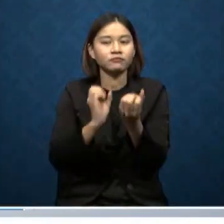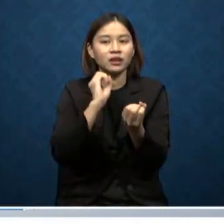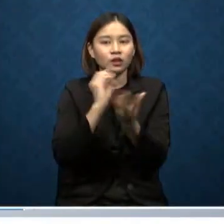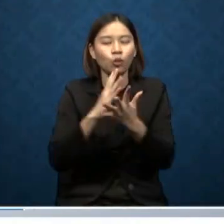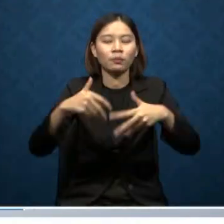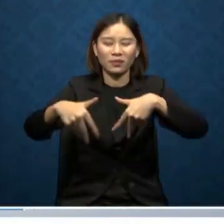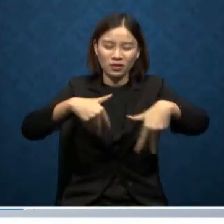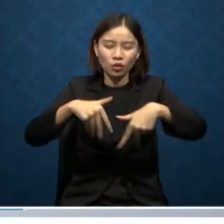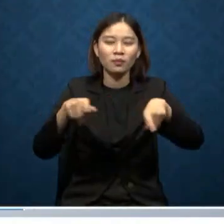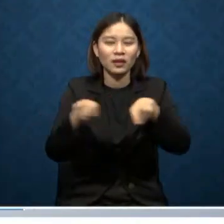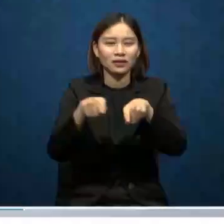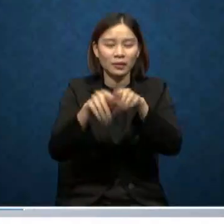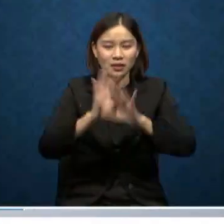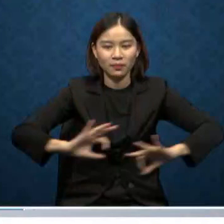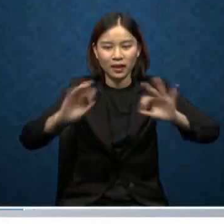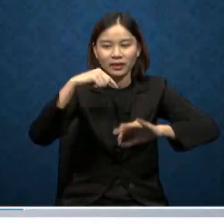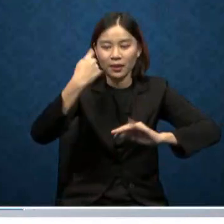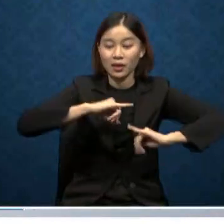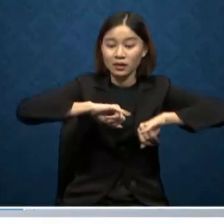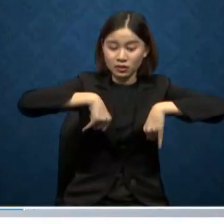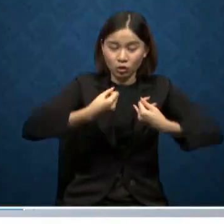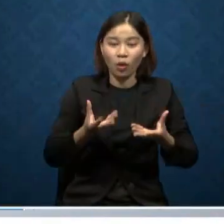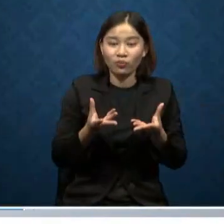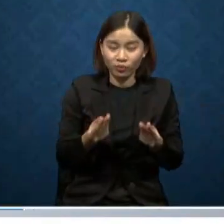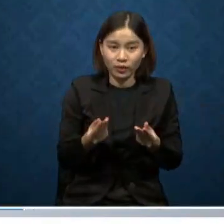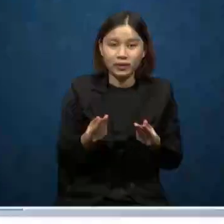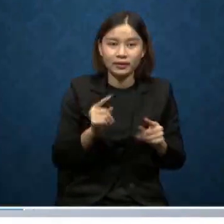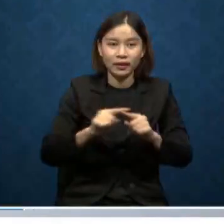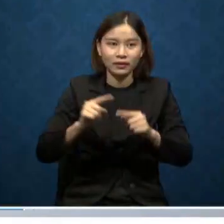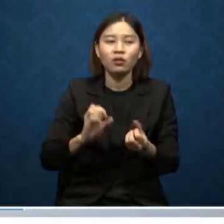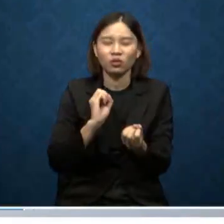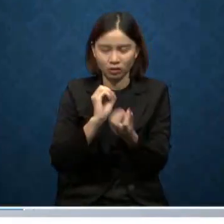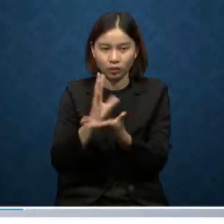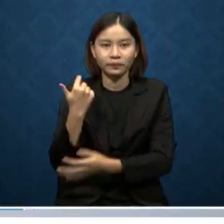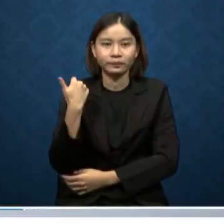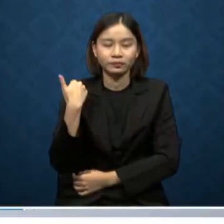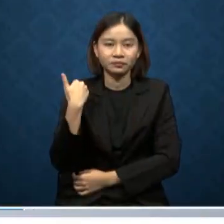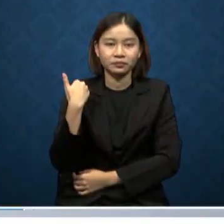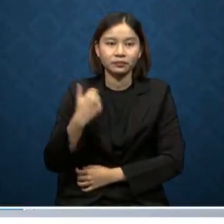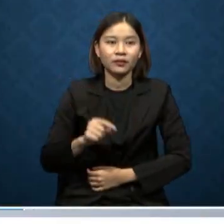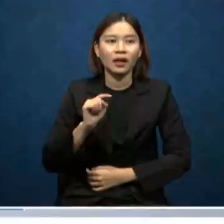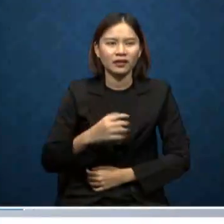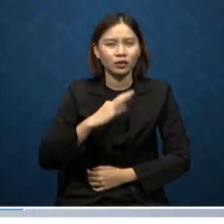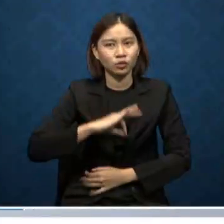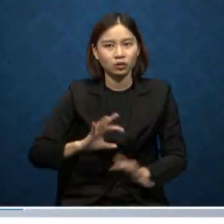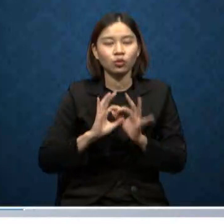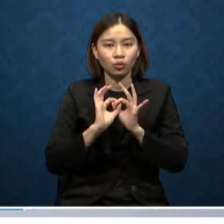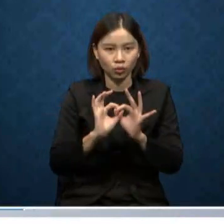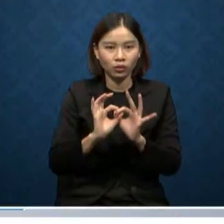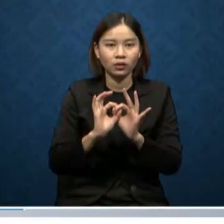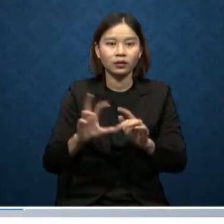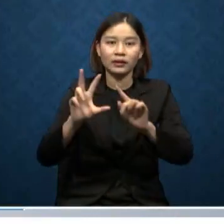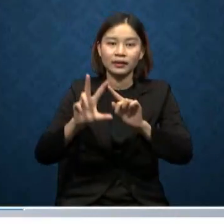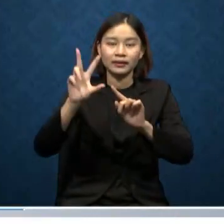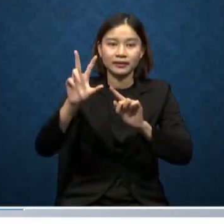บกบพี่น้ประชาชน โยเฉพาะผู้ที่ถือครองที่ดนซึ่งได้รบผลกระทบในระดับหนึ่งนะครัอนนี้เป็นปเด็นที่เราห่วงใหญ่ และข้อที่